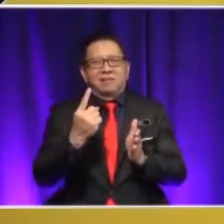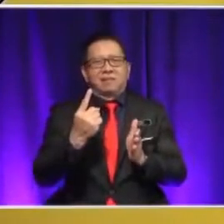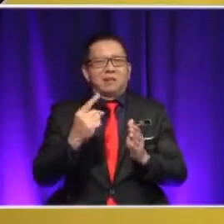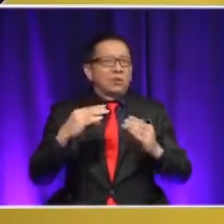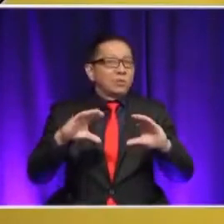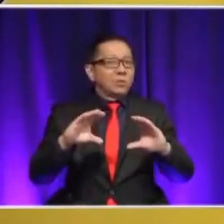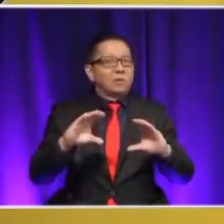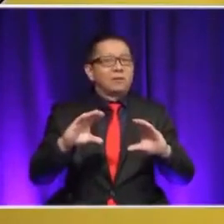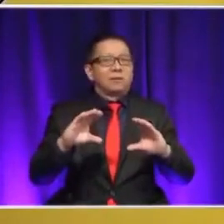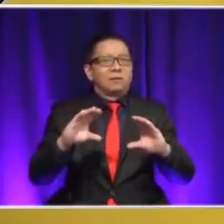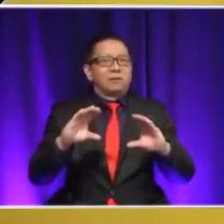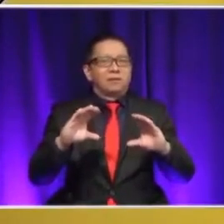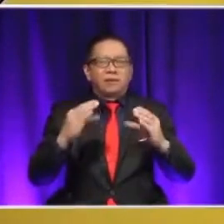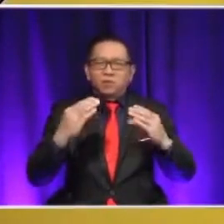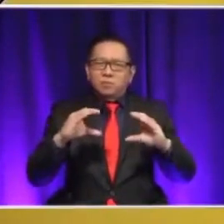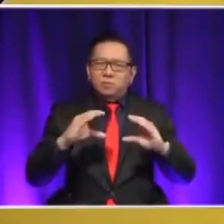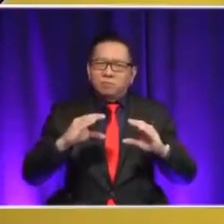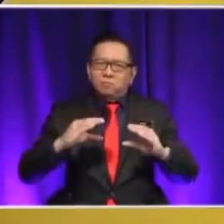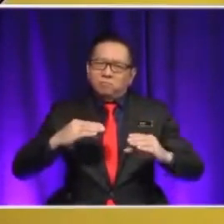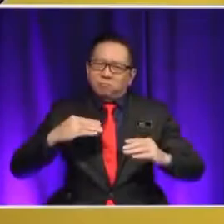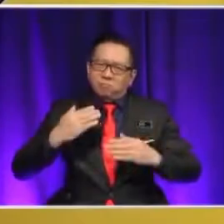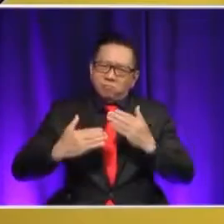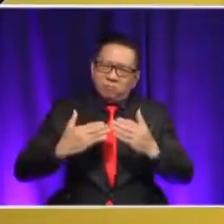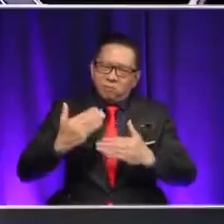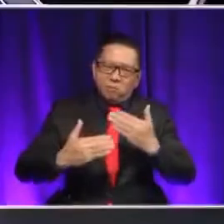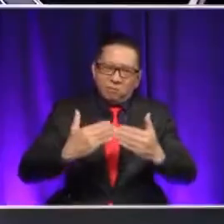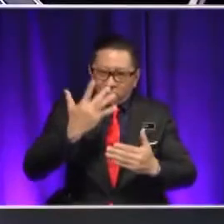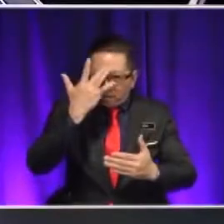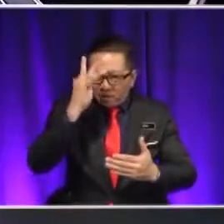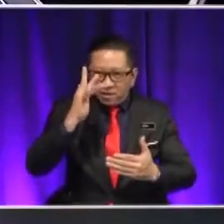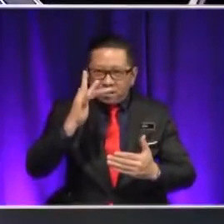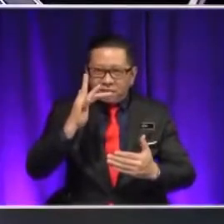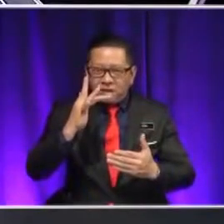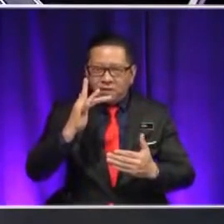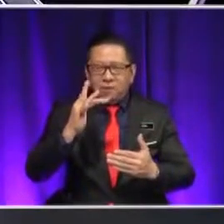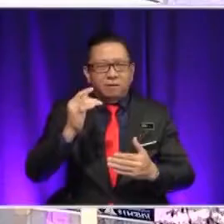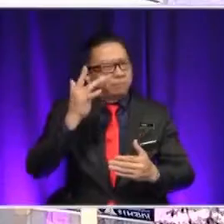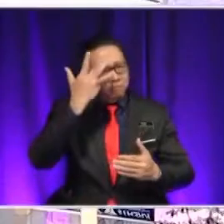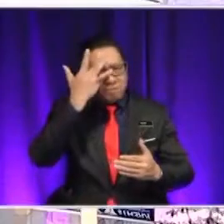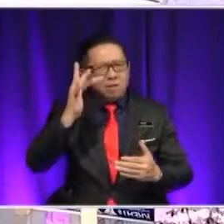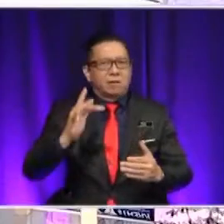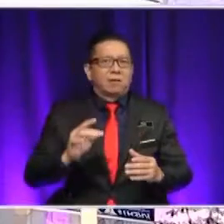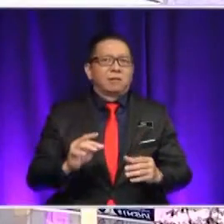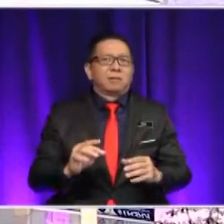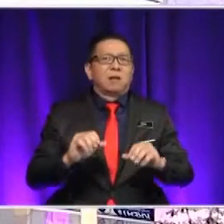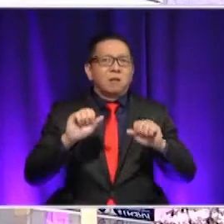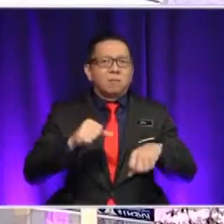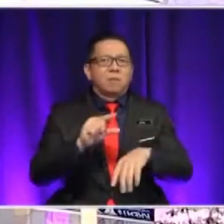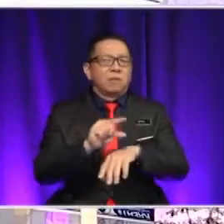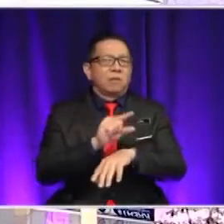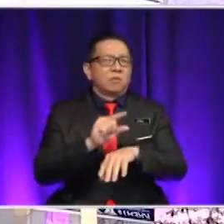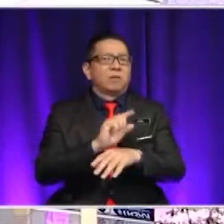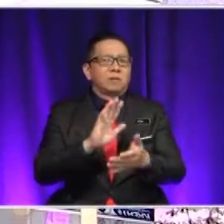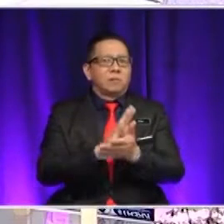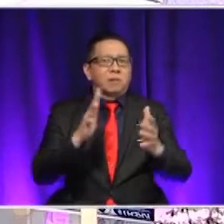coba dulu kan gitu doang semakin mah emang cimahe itu bully eksplorasi berbagai jenis kertas dan meja yang